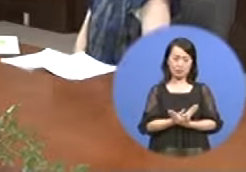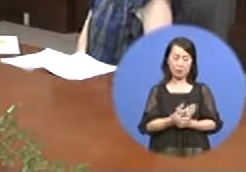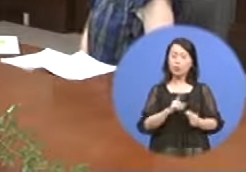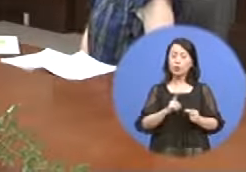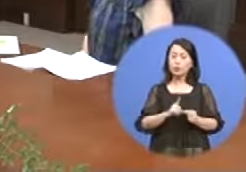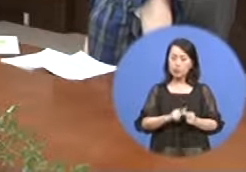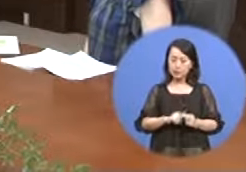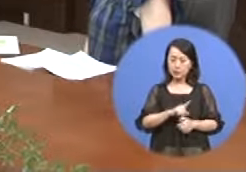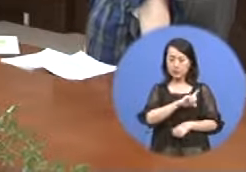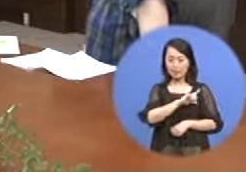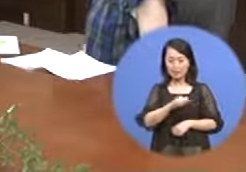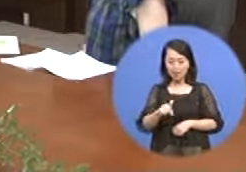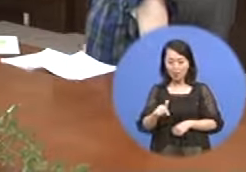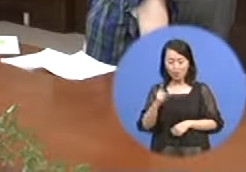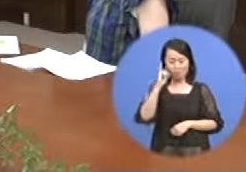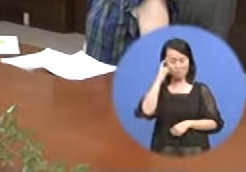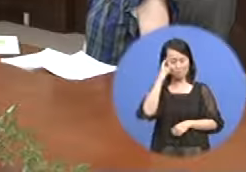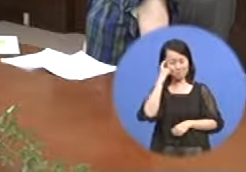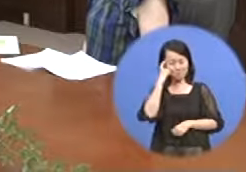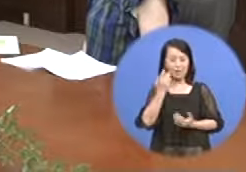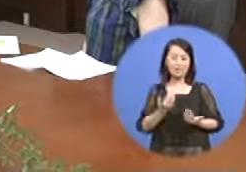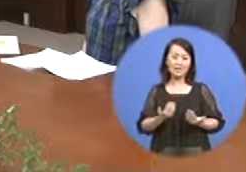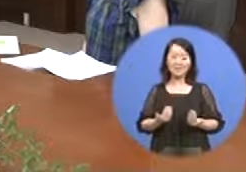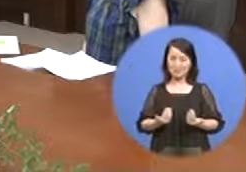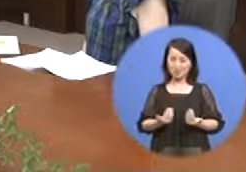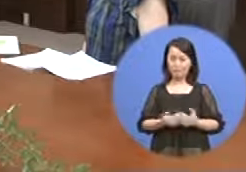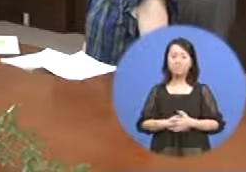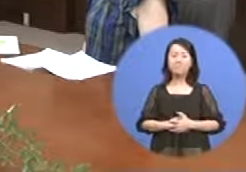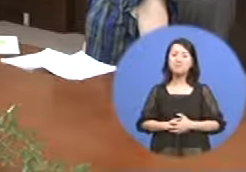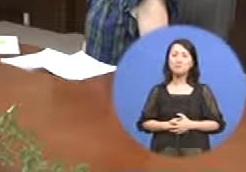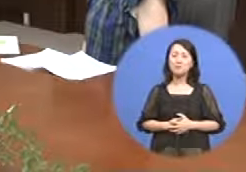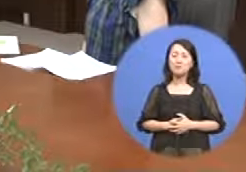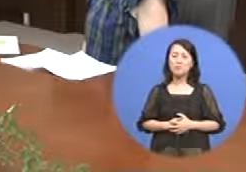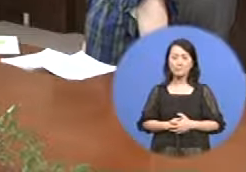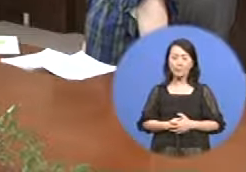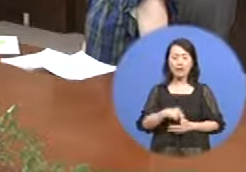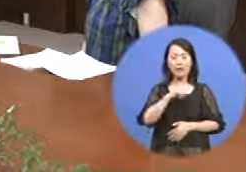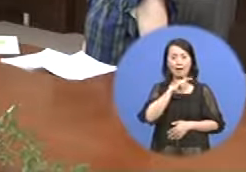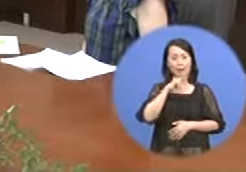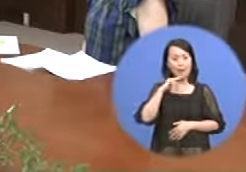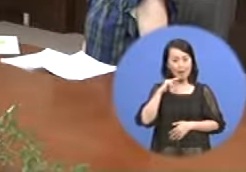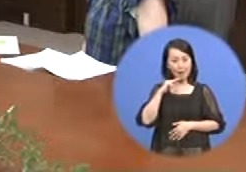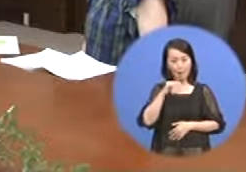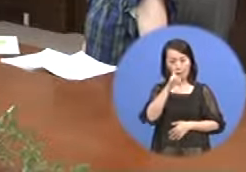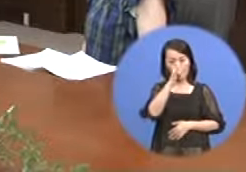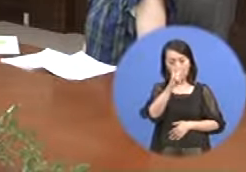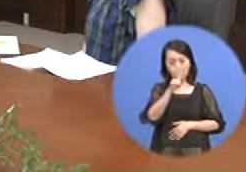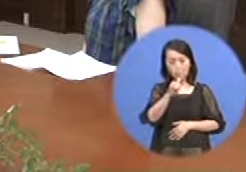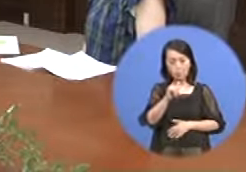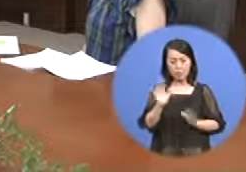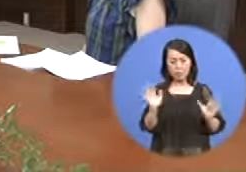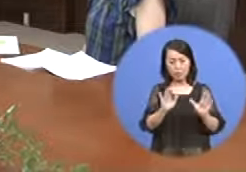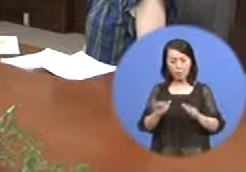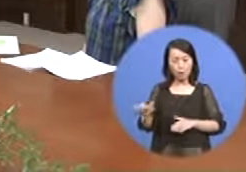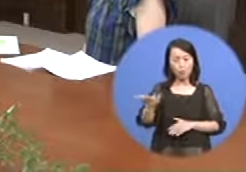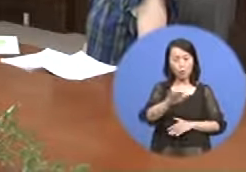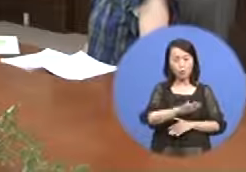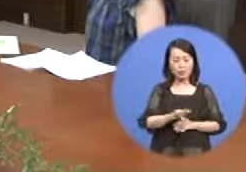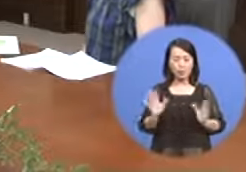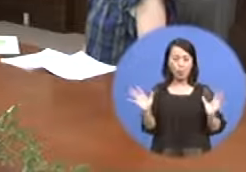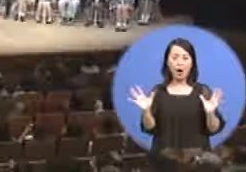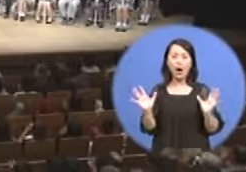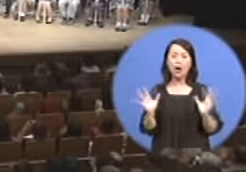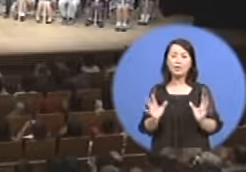にいろんな刺激が必要、 はい、 で、それじゃあねちょっと英語のよくできる人なんかはそれじゃあみんな集ま